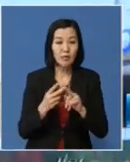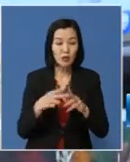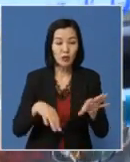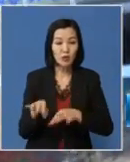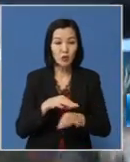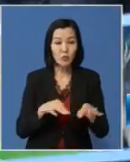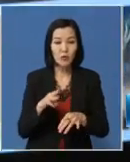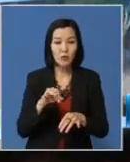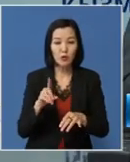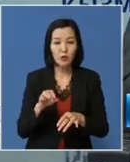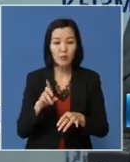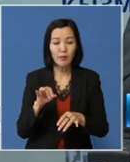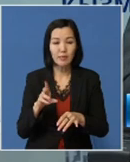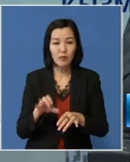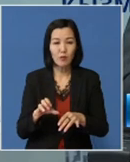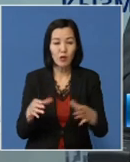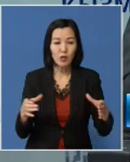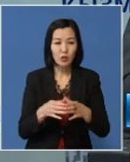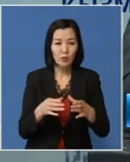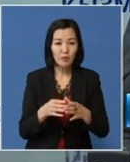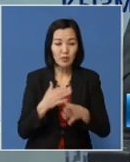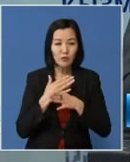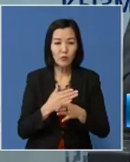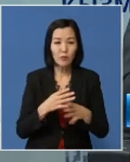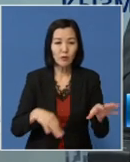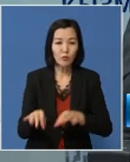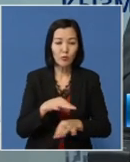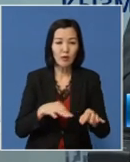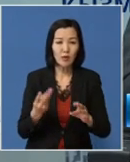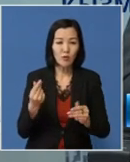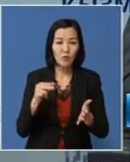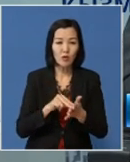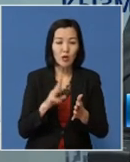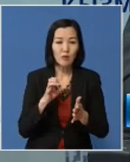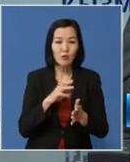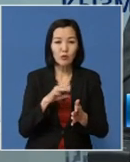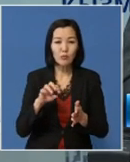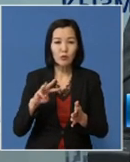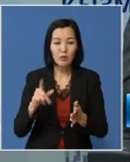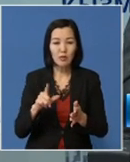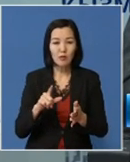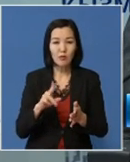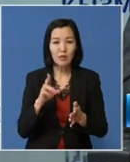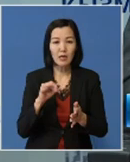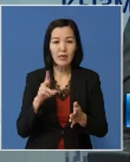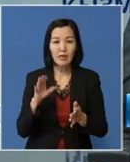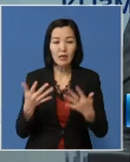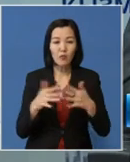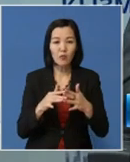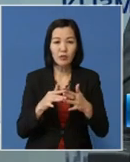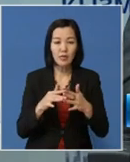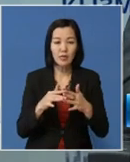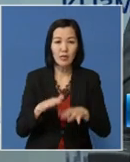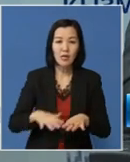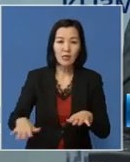бұл Тұзды бастау жауапкершілігі шектеулі серіктестігі арқылы жобалық құны 500 миллион теңге болатын Қарқара ауылындағы шөлядір